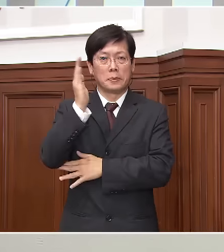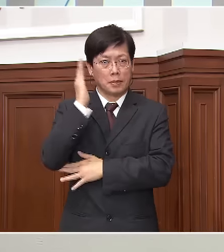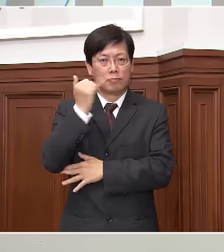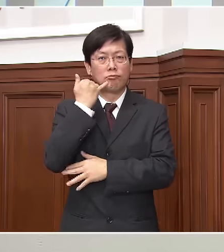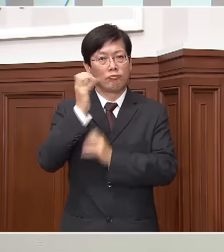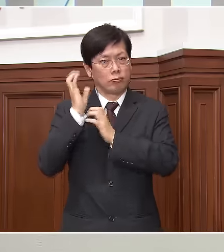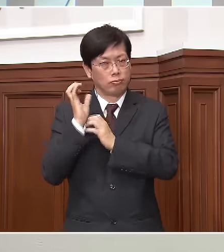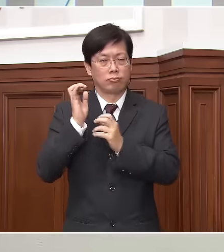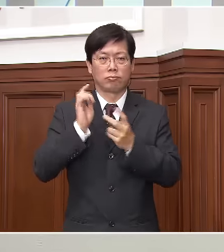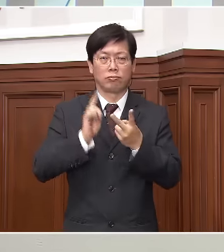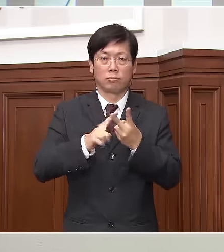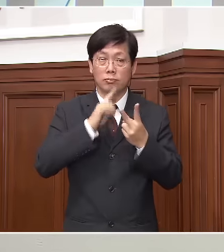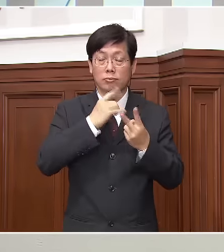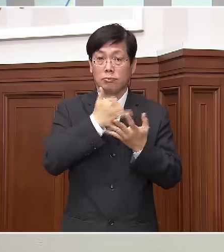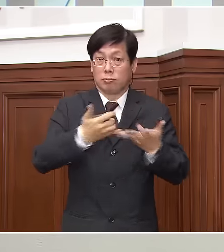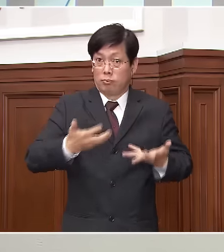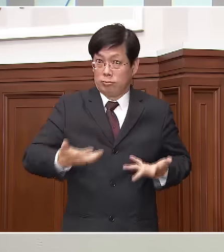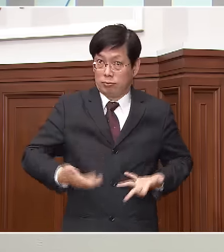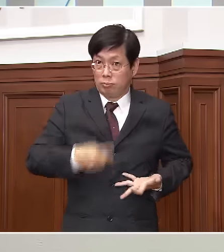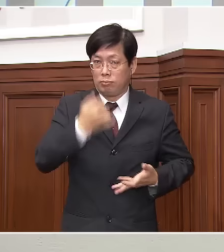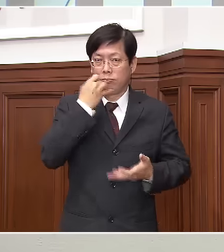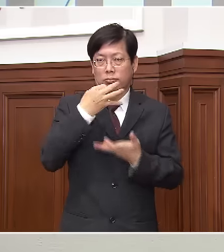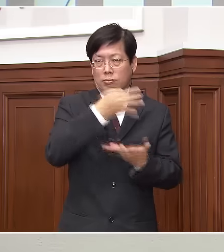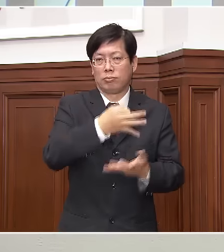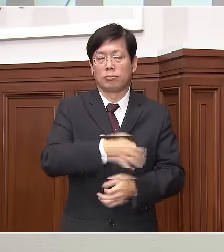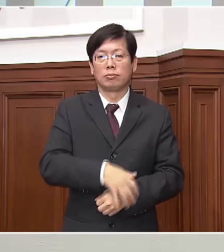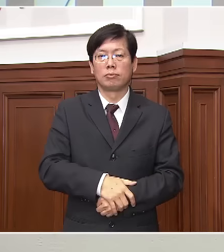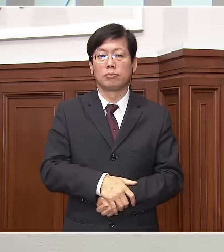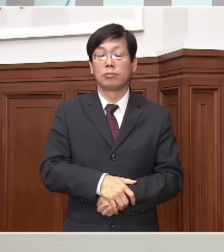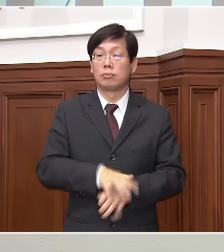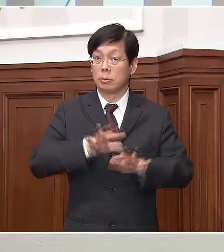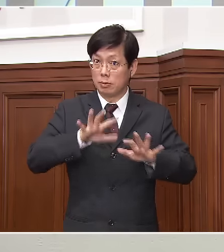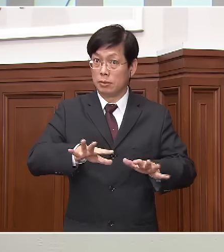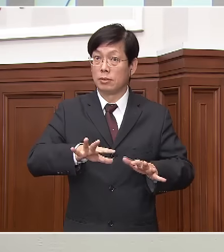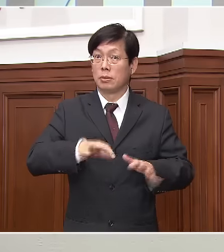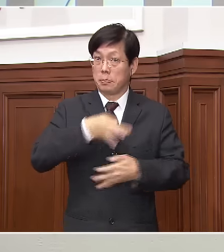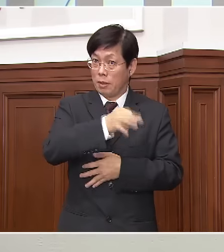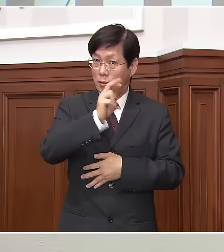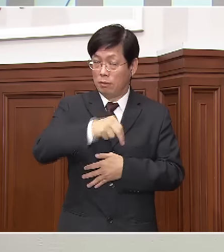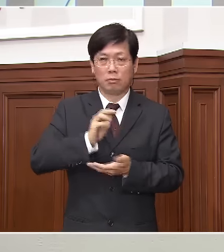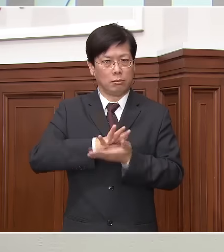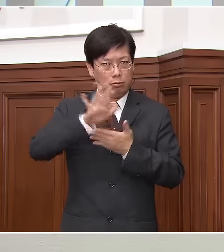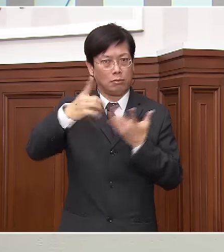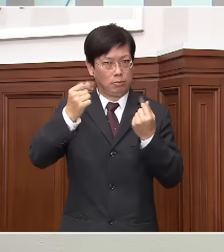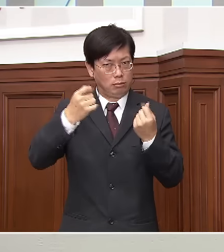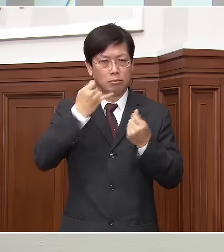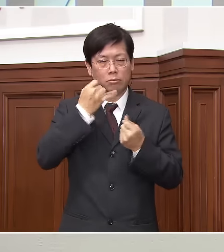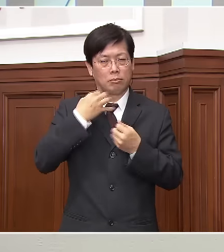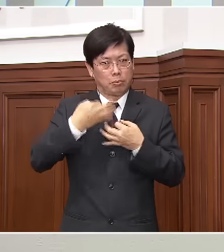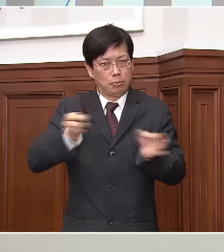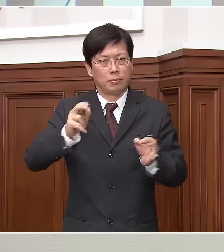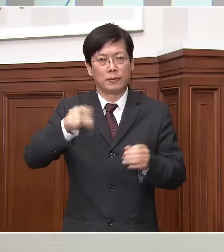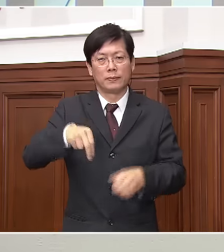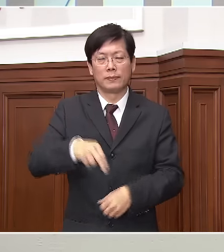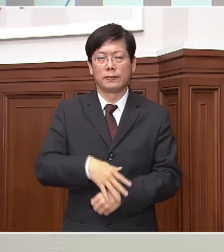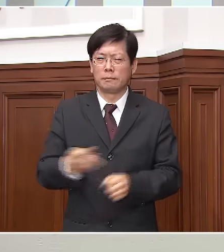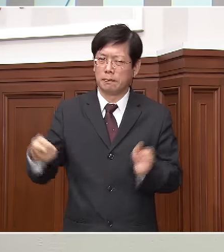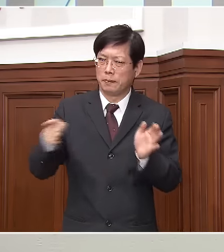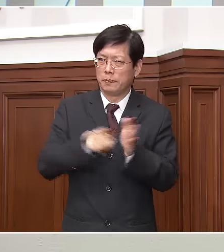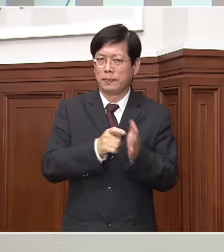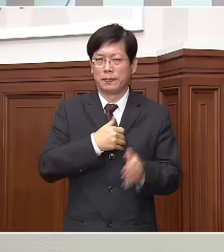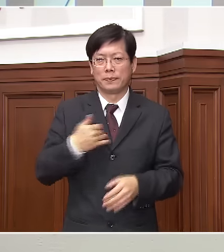起、退休领得到、现在领得到、未来也领得到的永续的